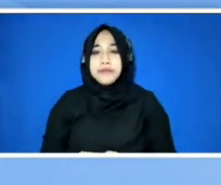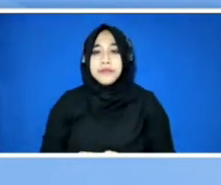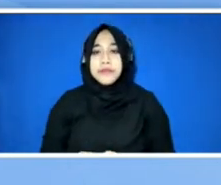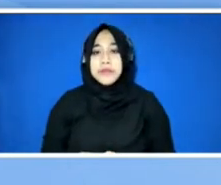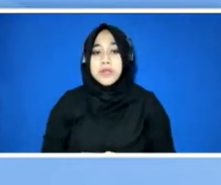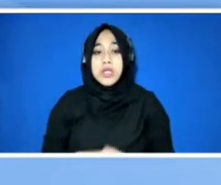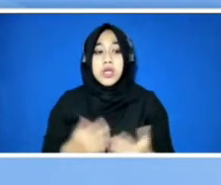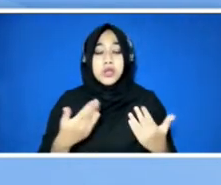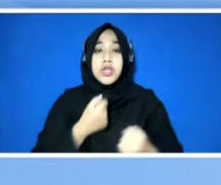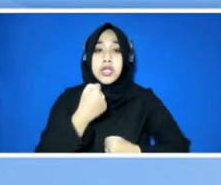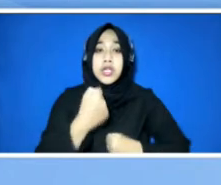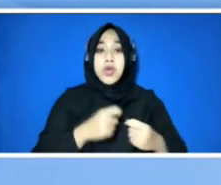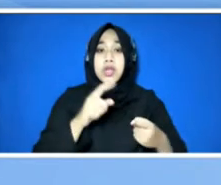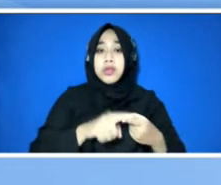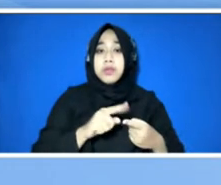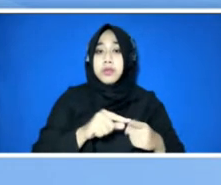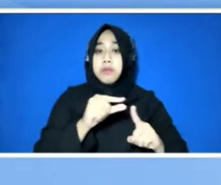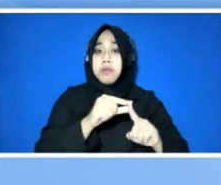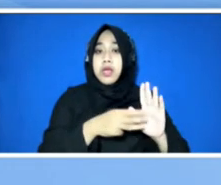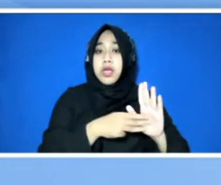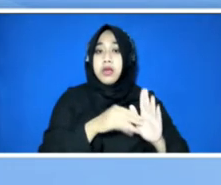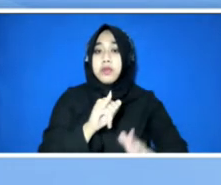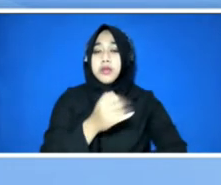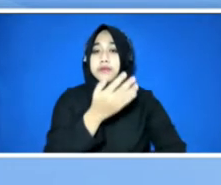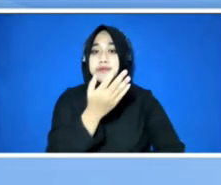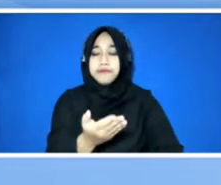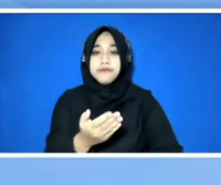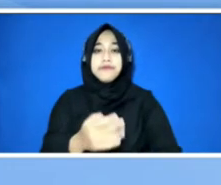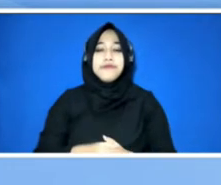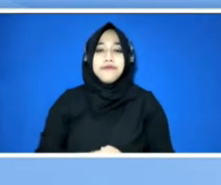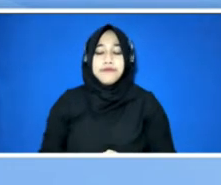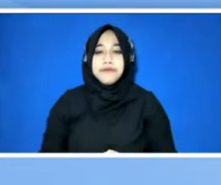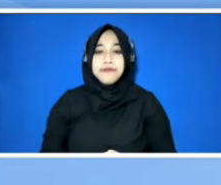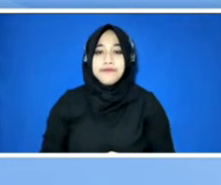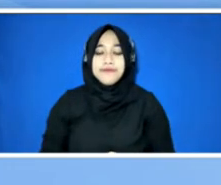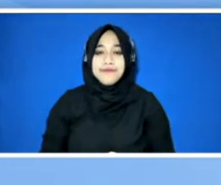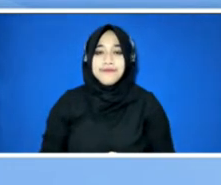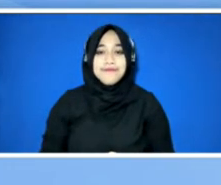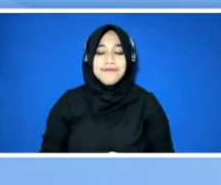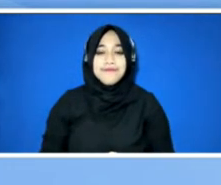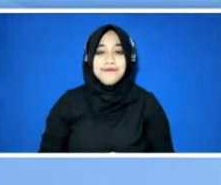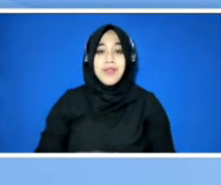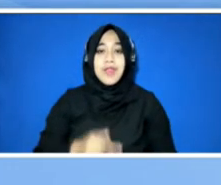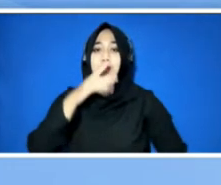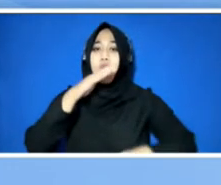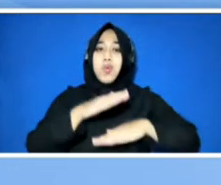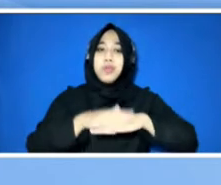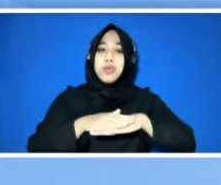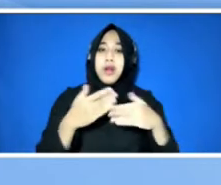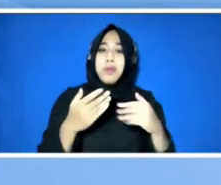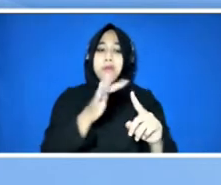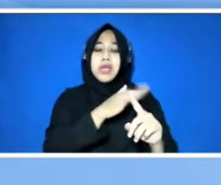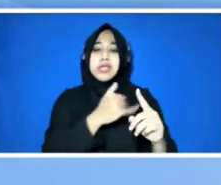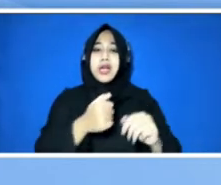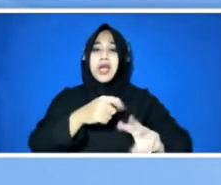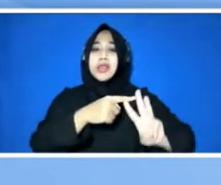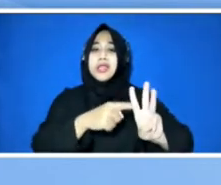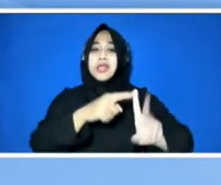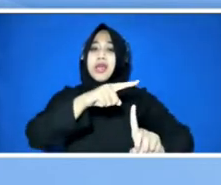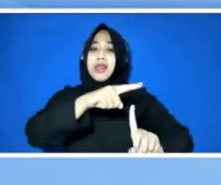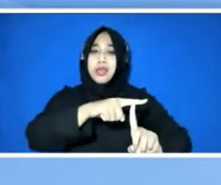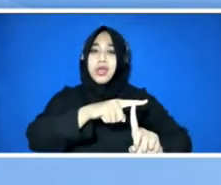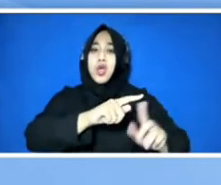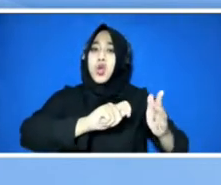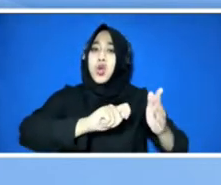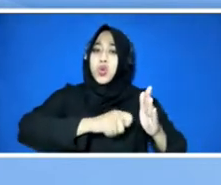yang sudah dilakukan teman-teman PMI. Jadi itulah, jadi kita mengoptimalkan dukungan masyarakat dalam 3T, karena